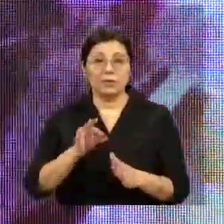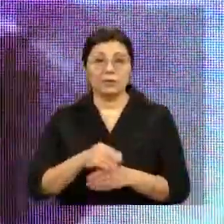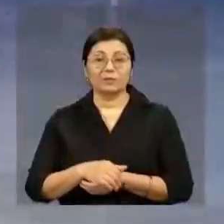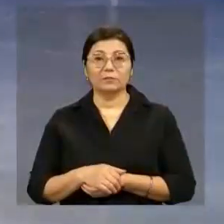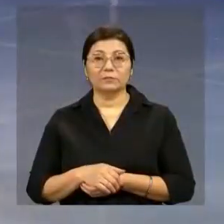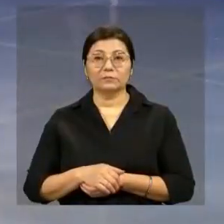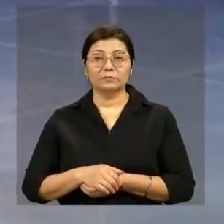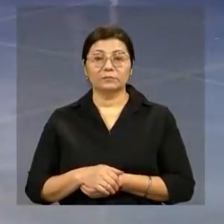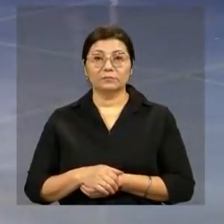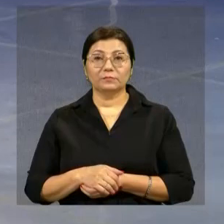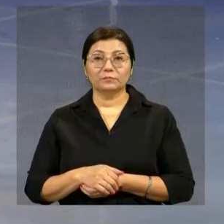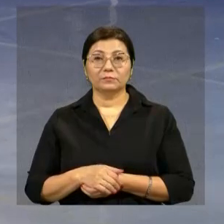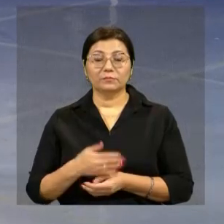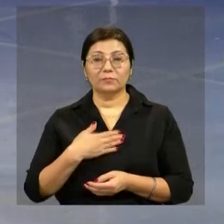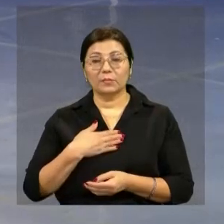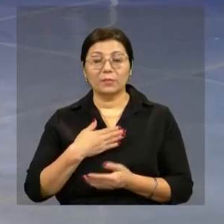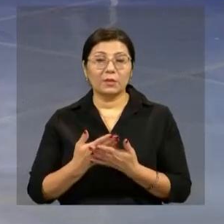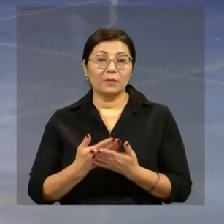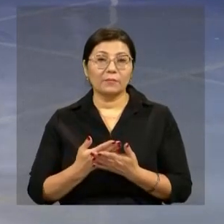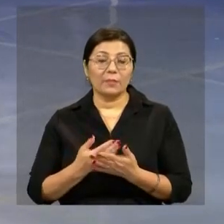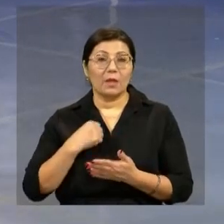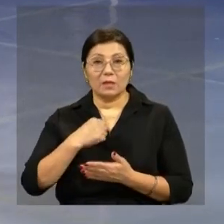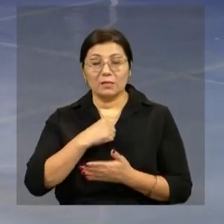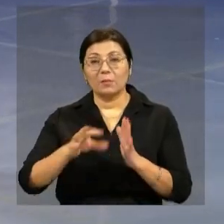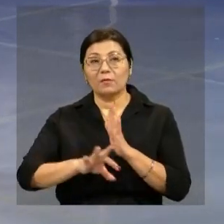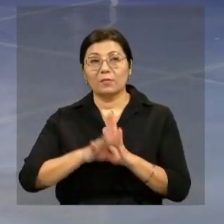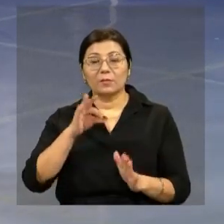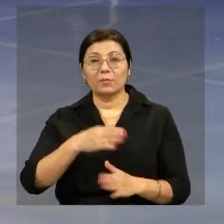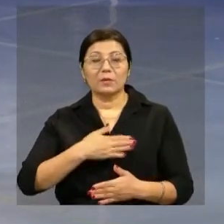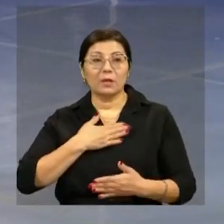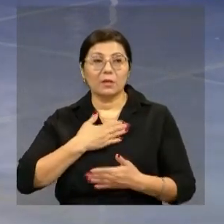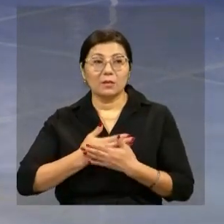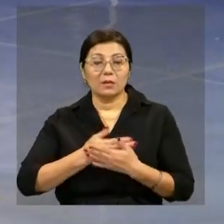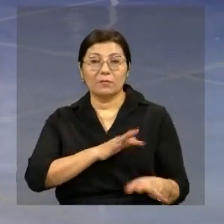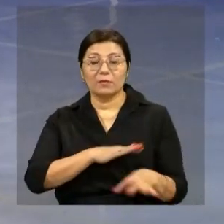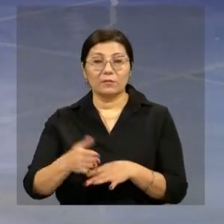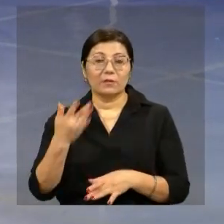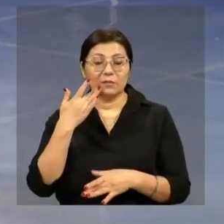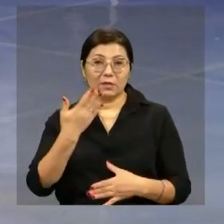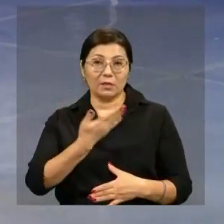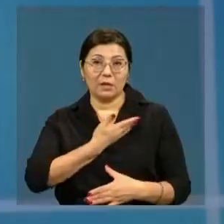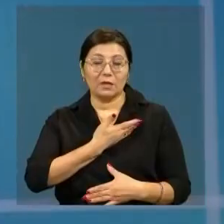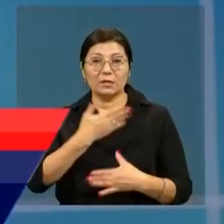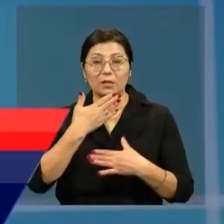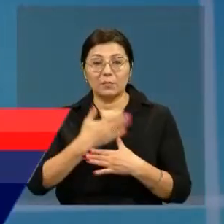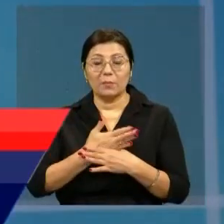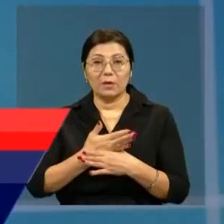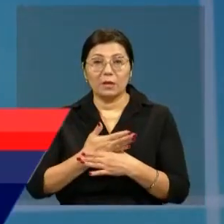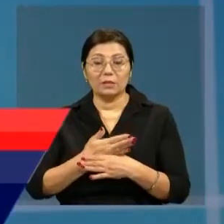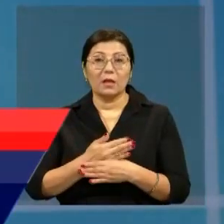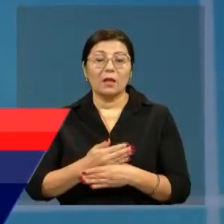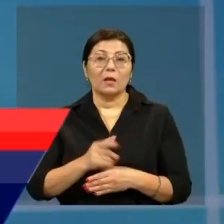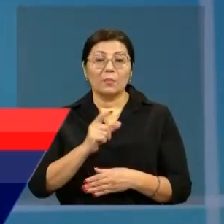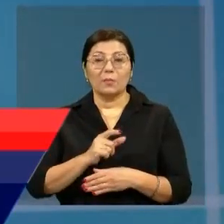решили? Никто мне не подсказывал. Я сама выбрала волонтерство. Я всегда хотела помогать людям, и это делает меня счастливой.